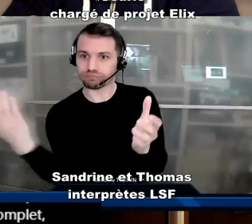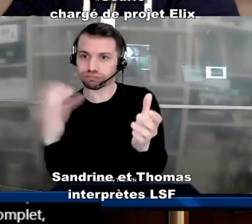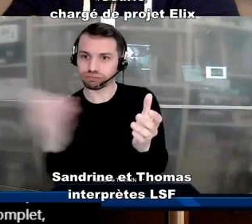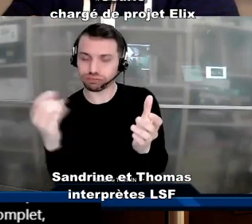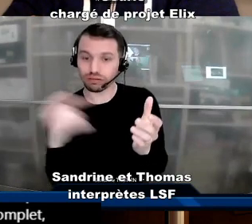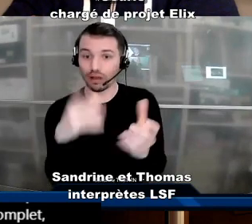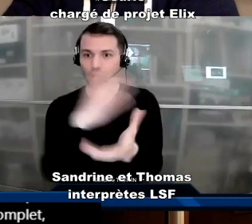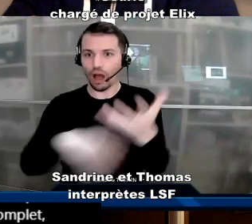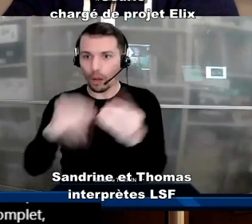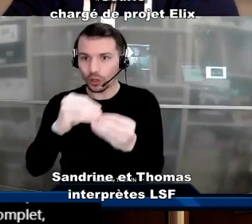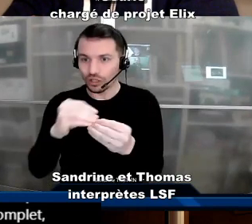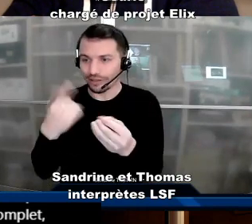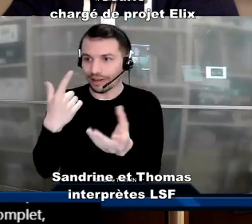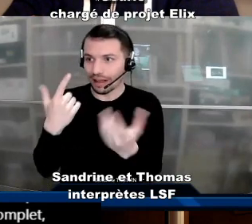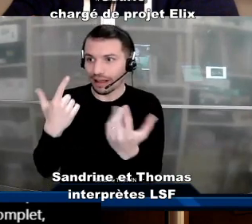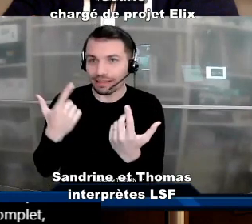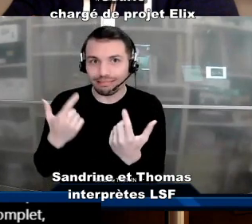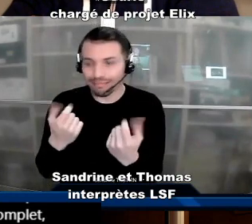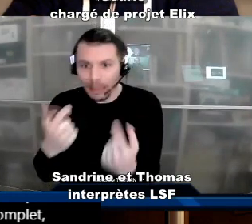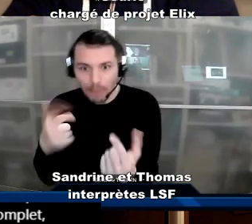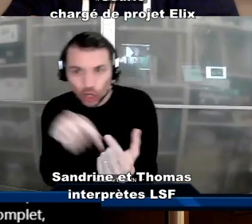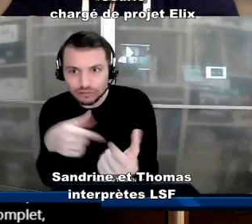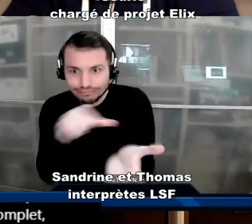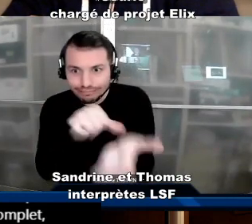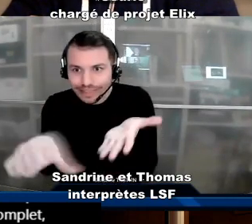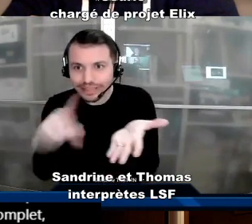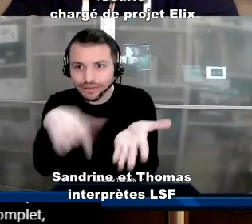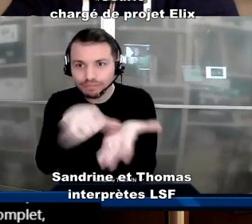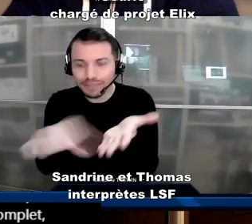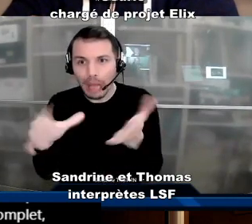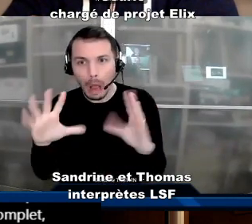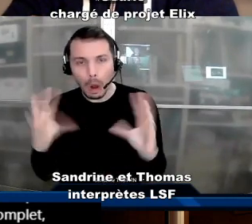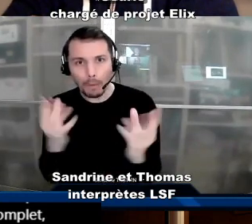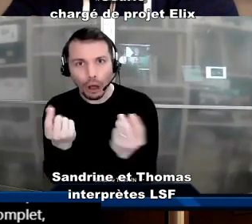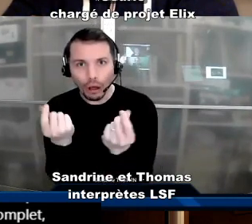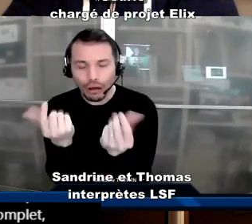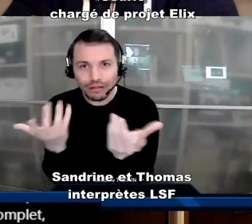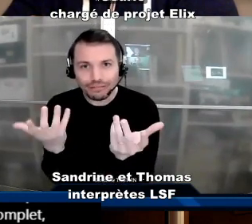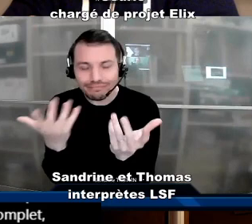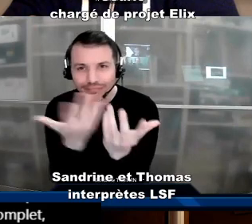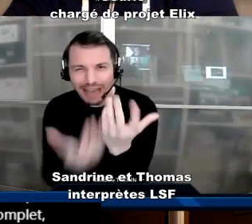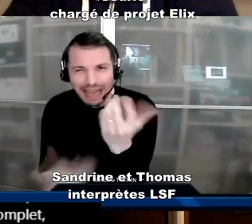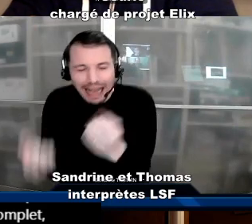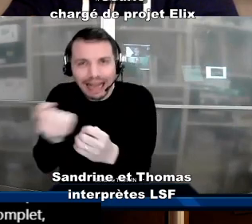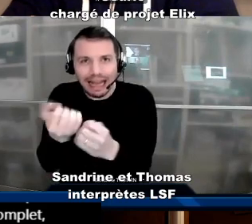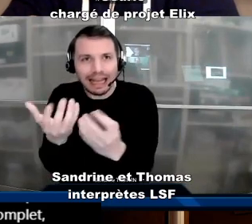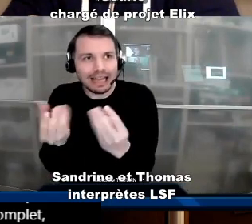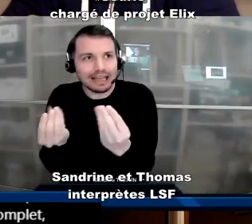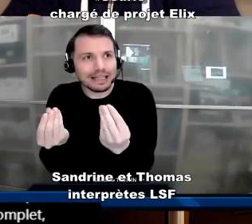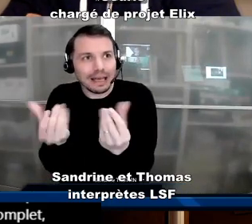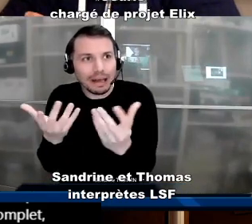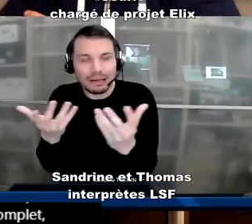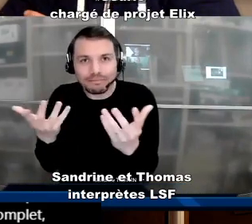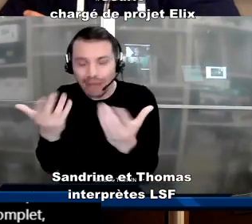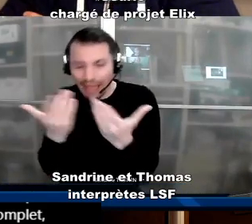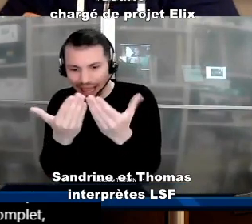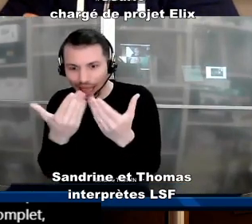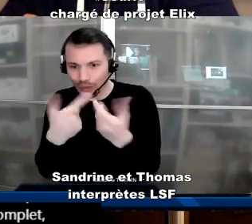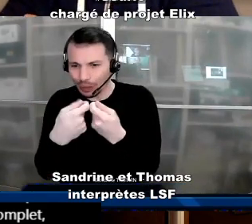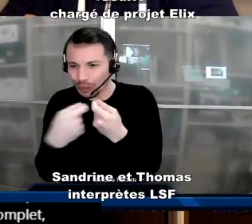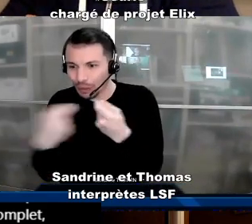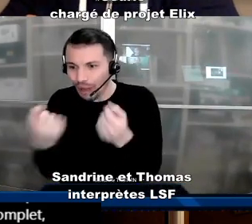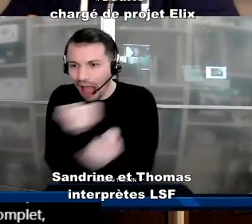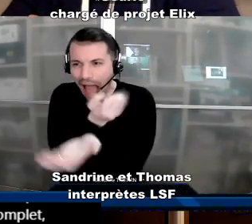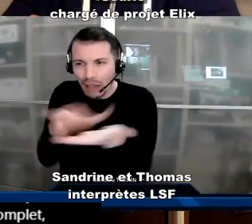sont incompressibles. Comment vous avez réussi à créer ça, et comment ça se maintient dans le temps, la gratuité de